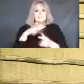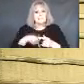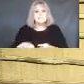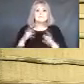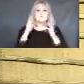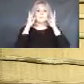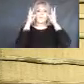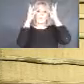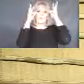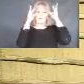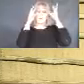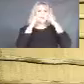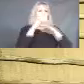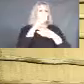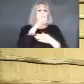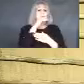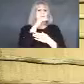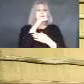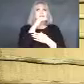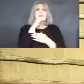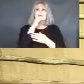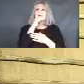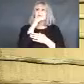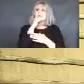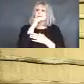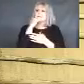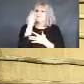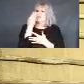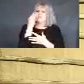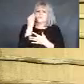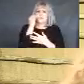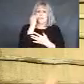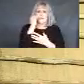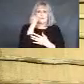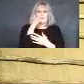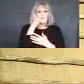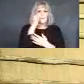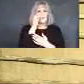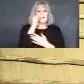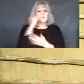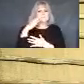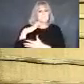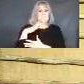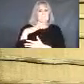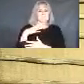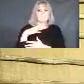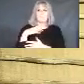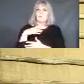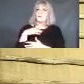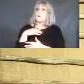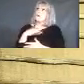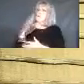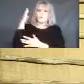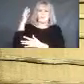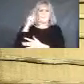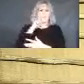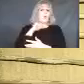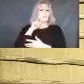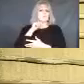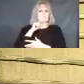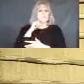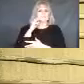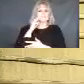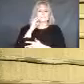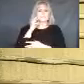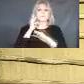nie noodwendig die goeie nuus nie. Was God dan nie nog al die tyd koning nie? Hoekom sal dit nou nuus